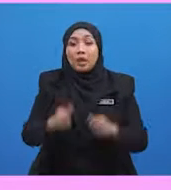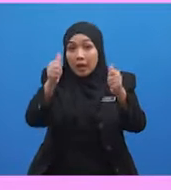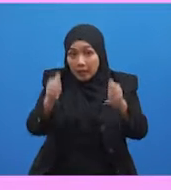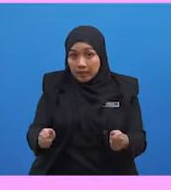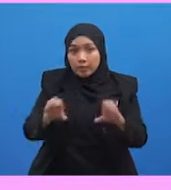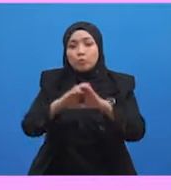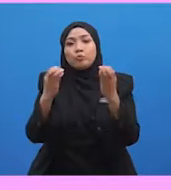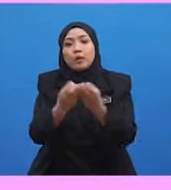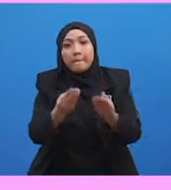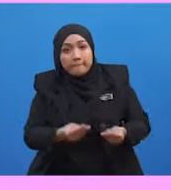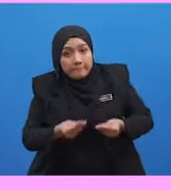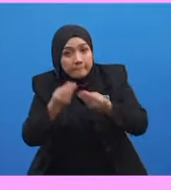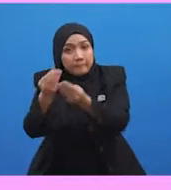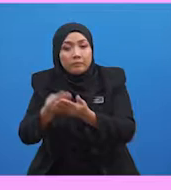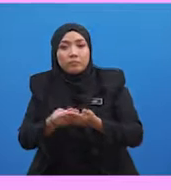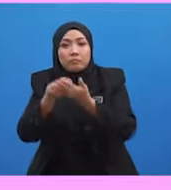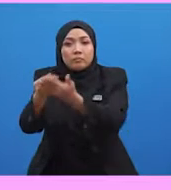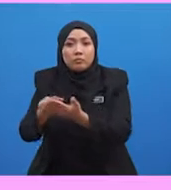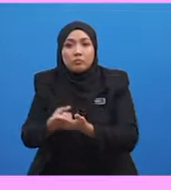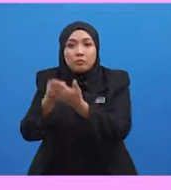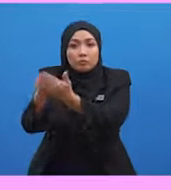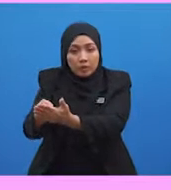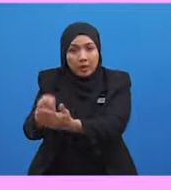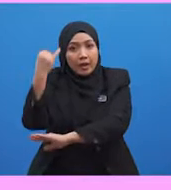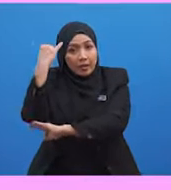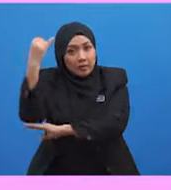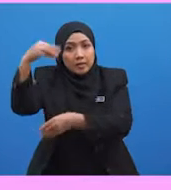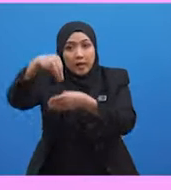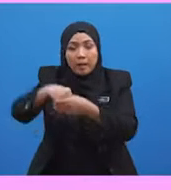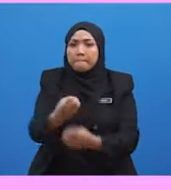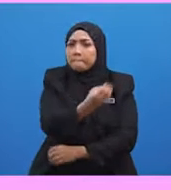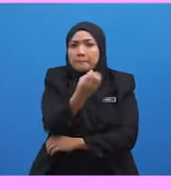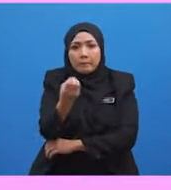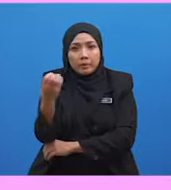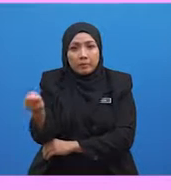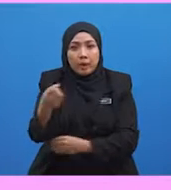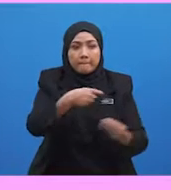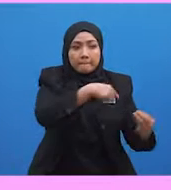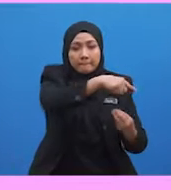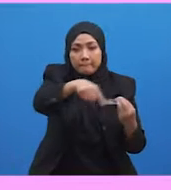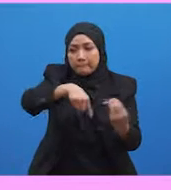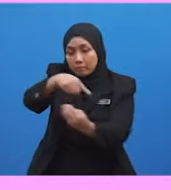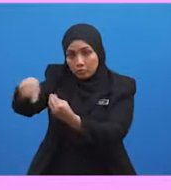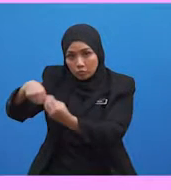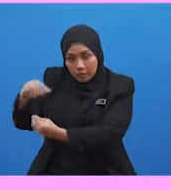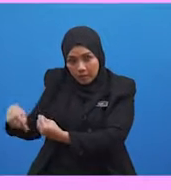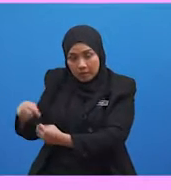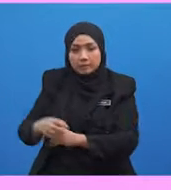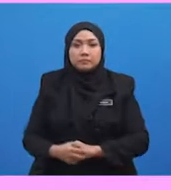dalam beberapa pusingan. Setiap pusingan yang dibuat, idea akan ditambah